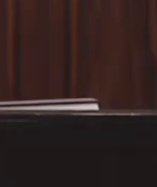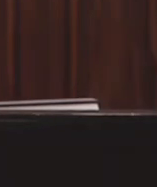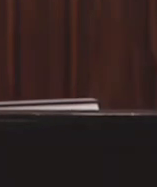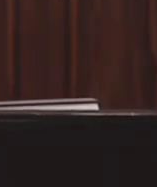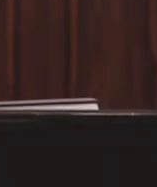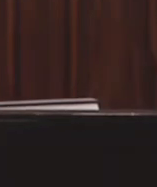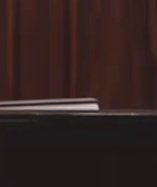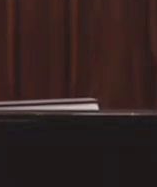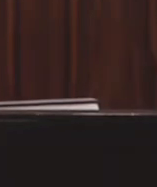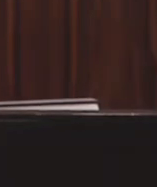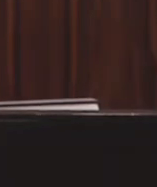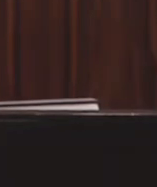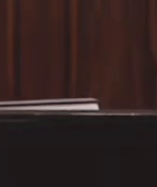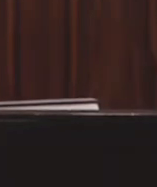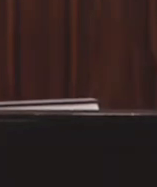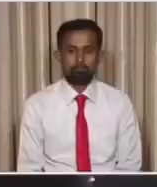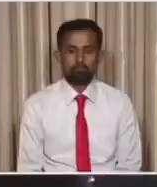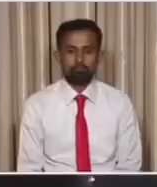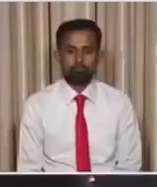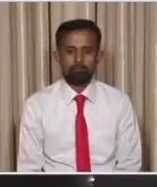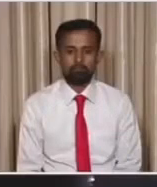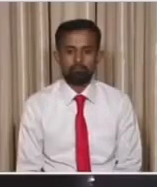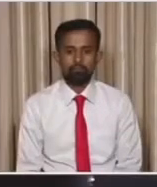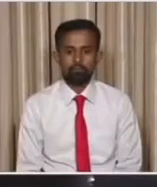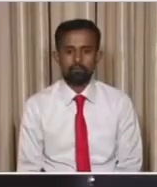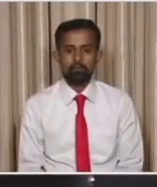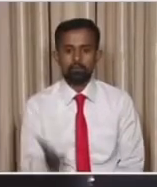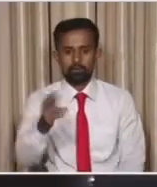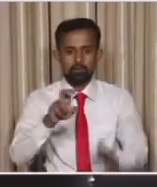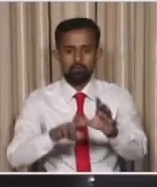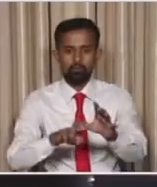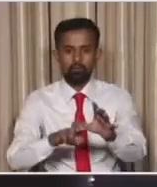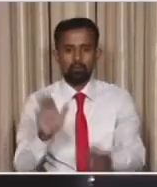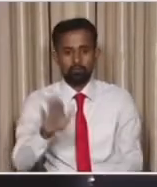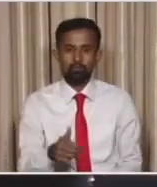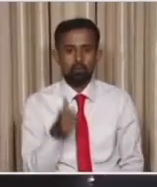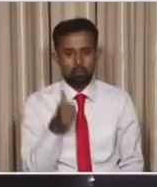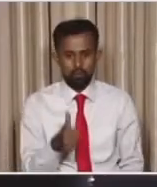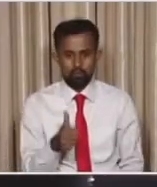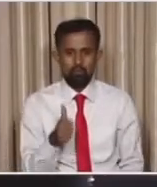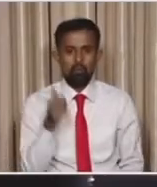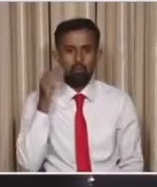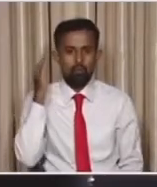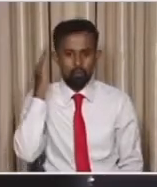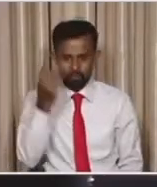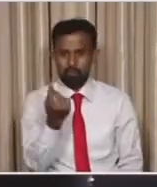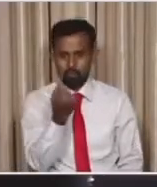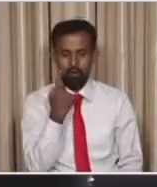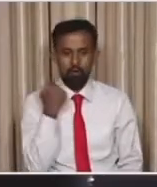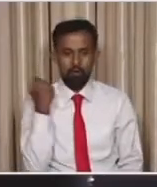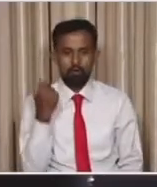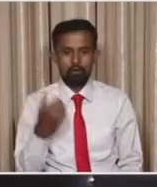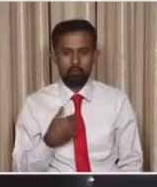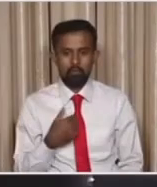උඩ මන්ත්‍රී තුමියනේ ඔබතුමිය මම හිතන්නේ මේ ඉස්සරහ සීට් එකේ හිටියනම් තමයි මේක වැඩි හොඳ මේ ඔබතුමිය කරපු කතාවකට මට